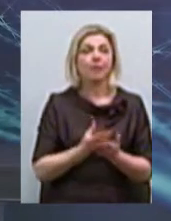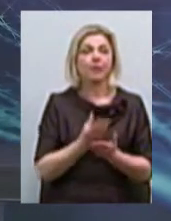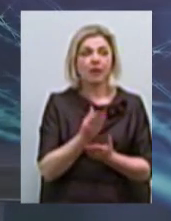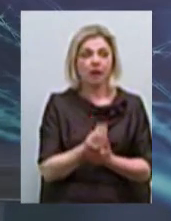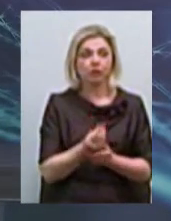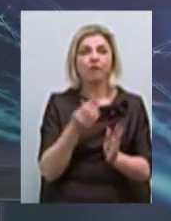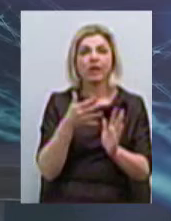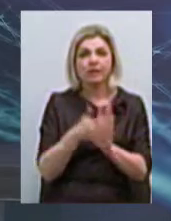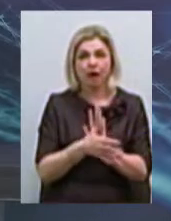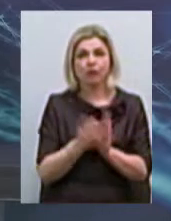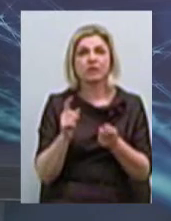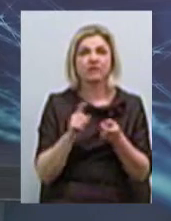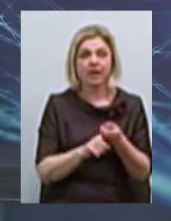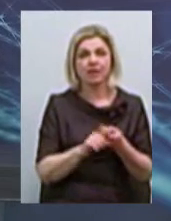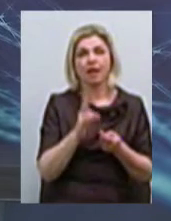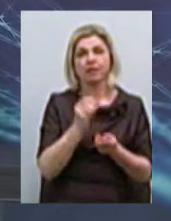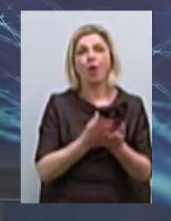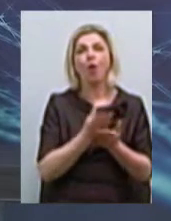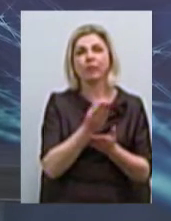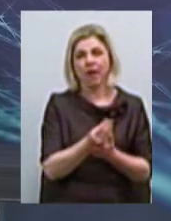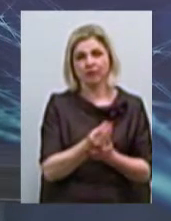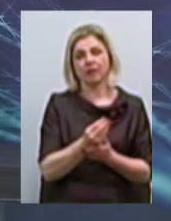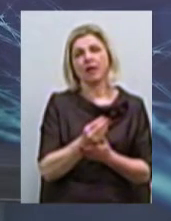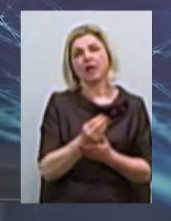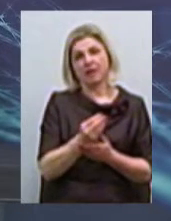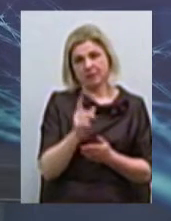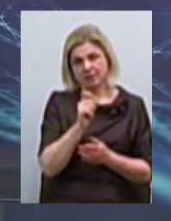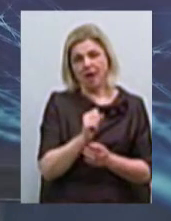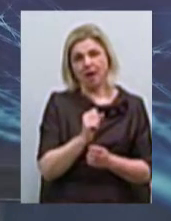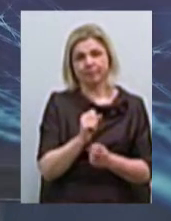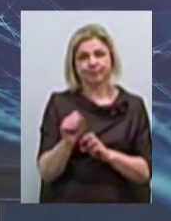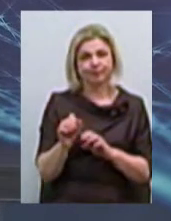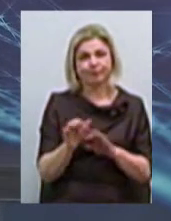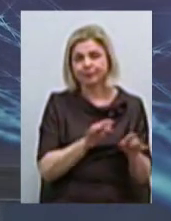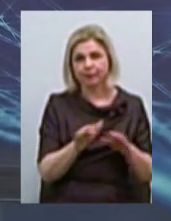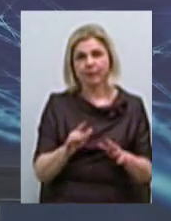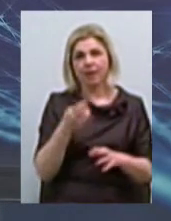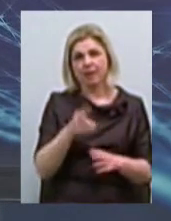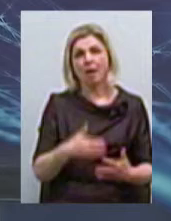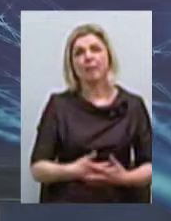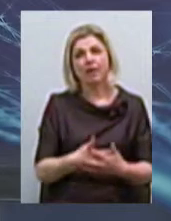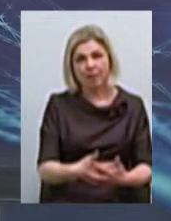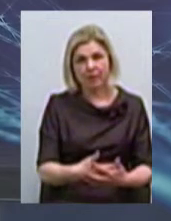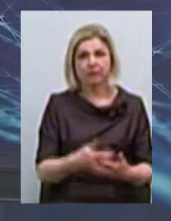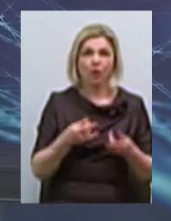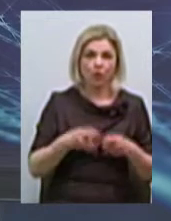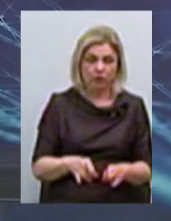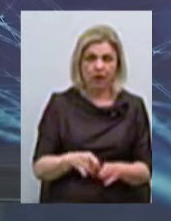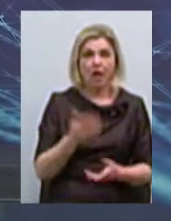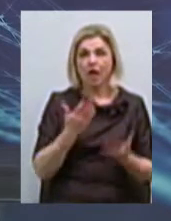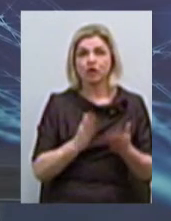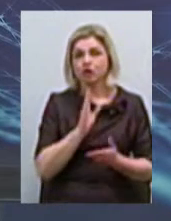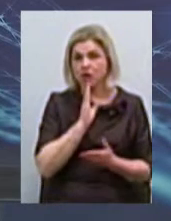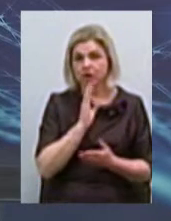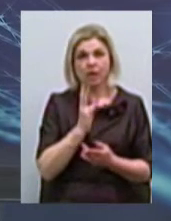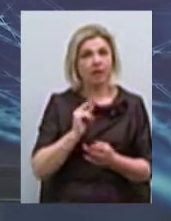за витрати, понесені на оплату репродуктивних технологій. Але в тому випадку, якщо жінка не працює, вона не